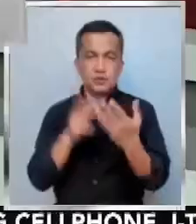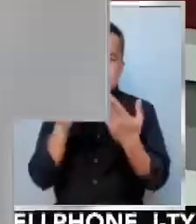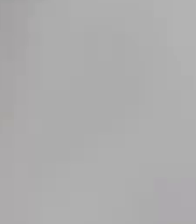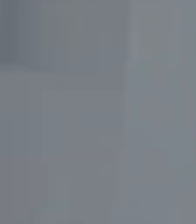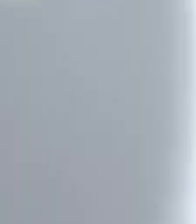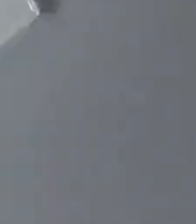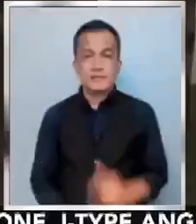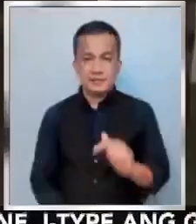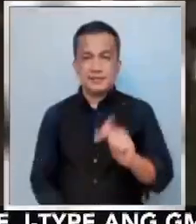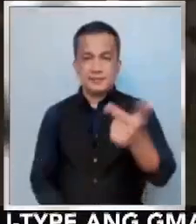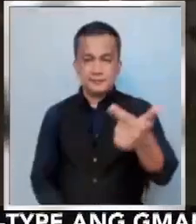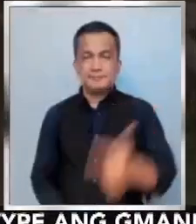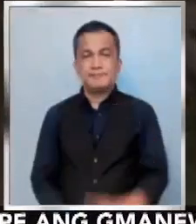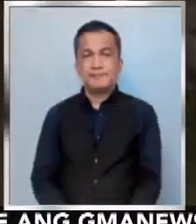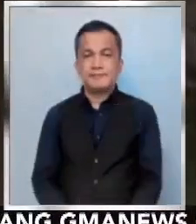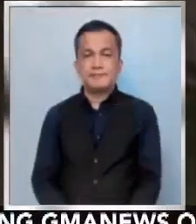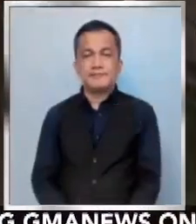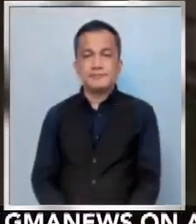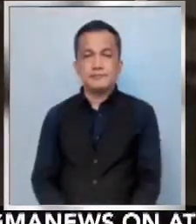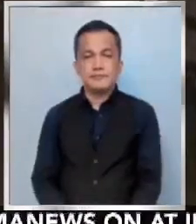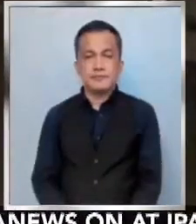Gaston.